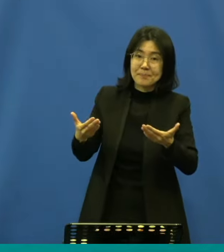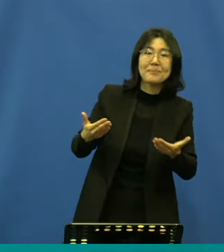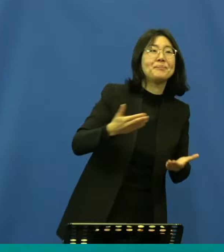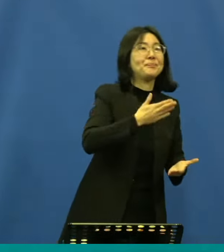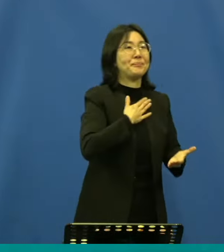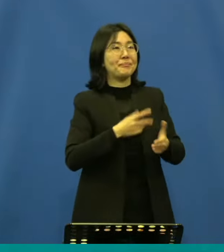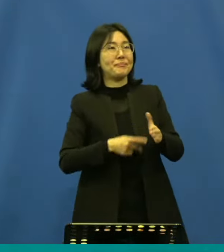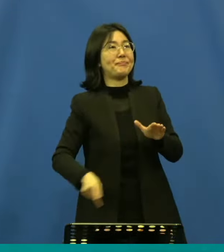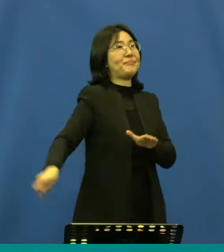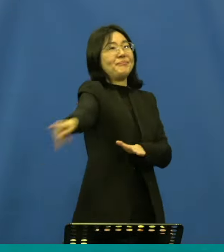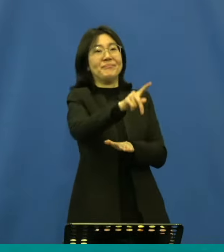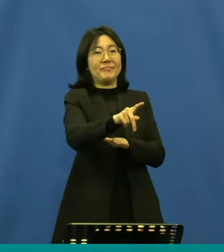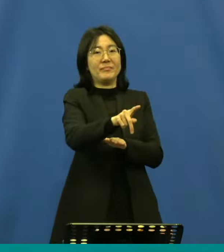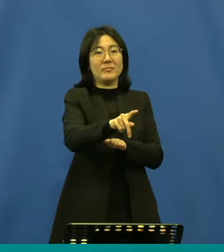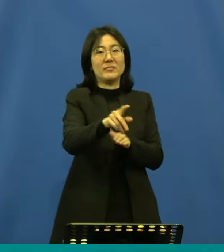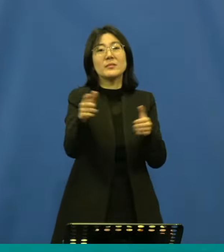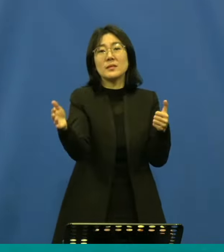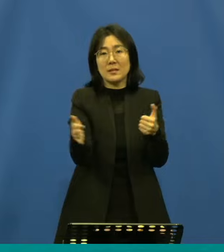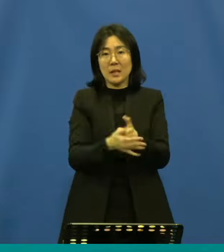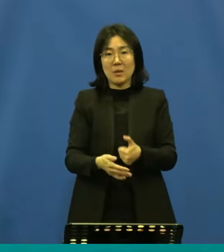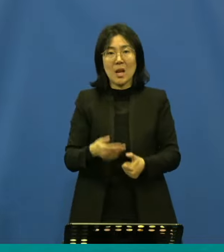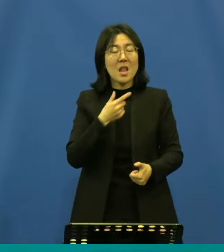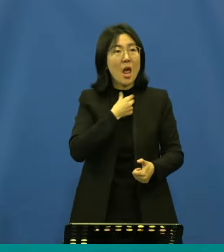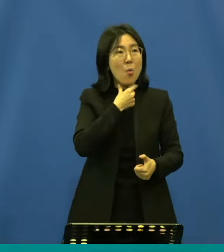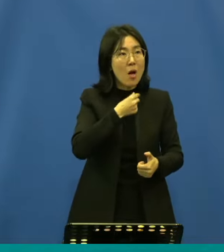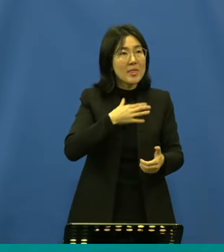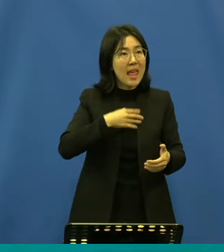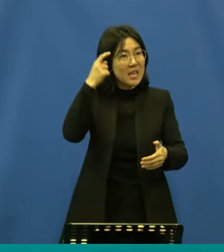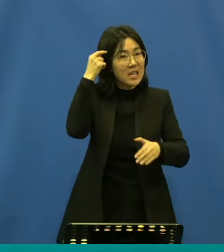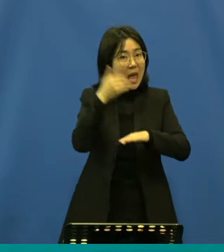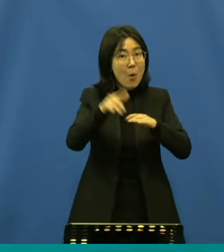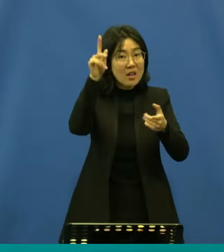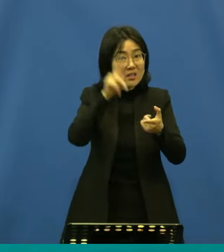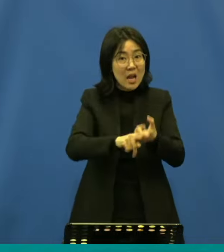이런 일이 가능할까요? 얼마든지 가능합니다.